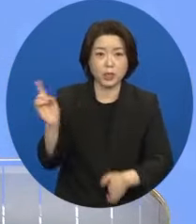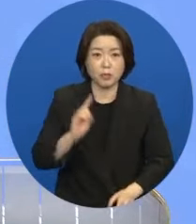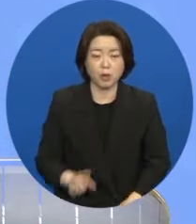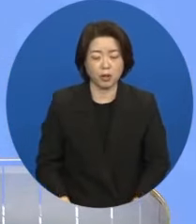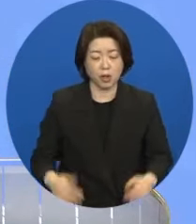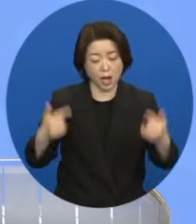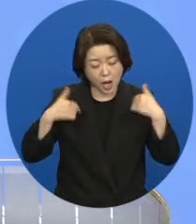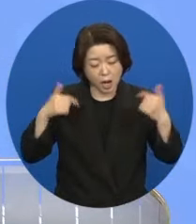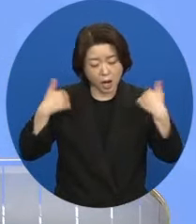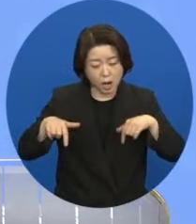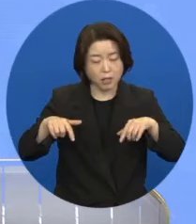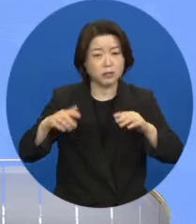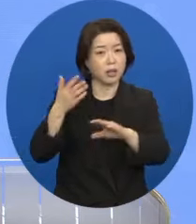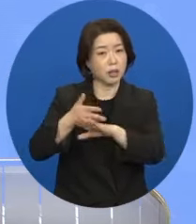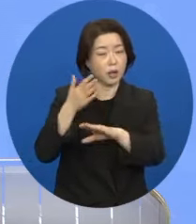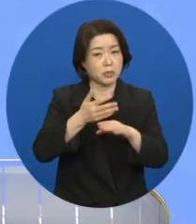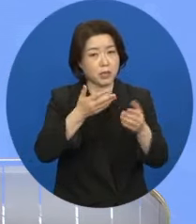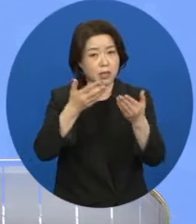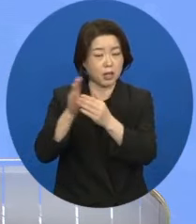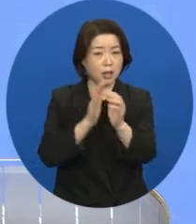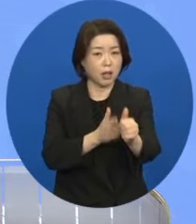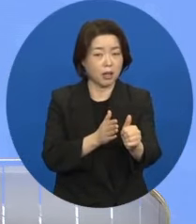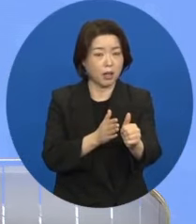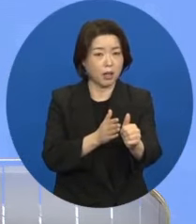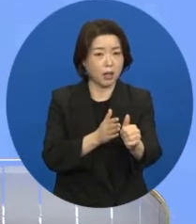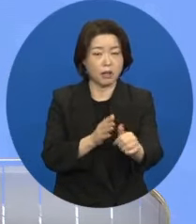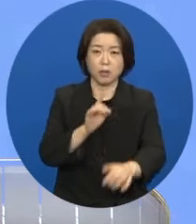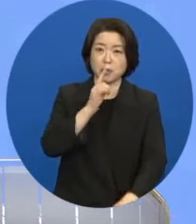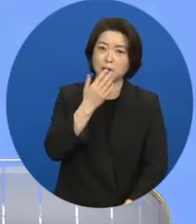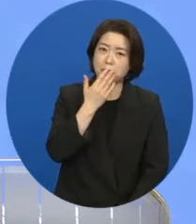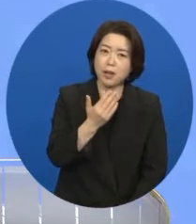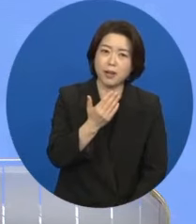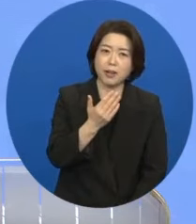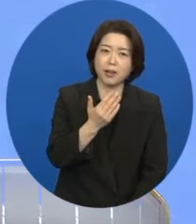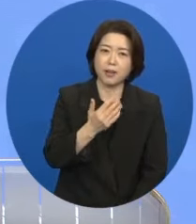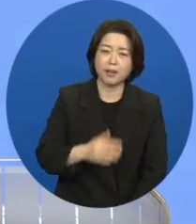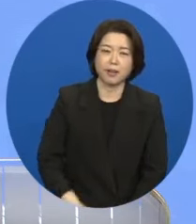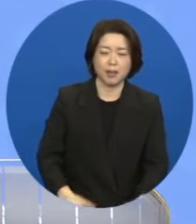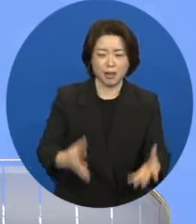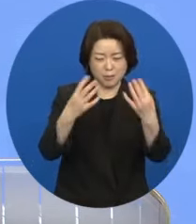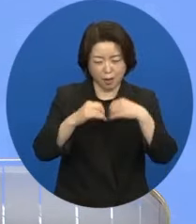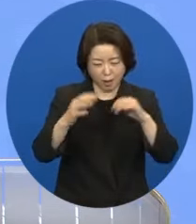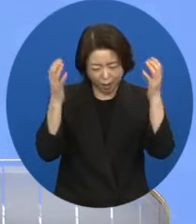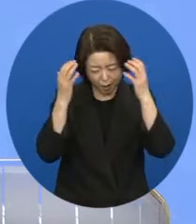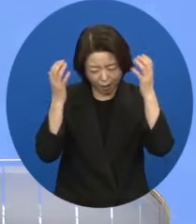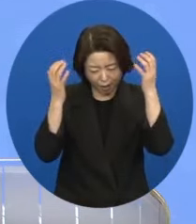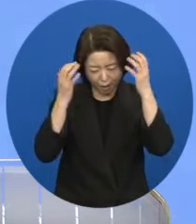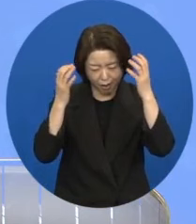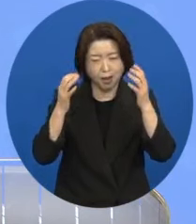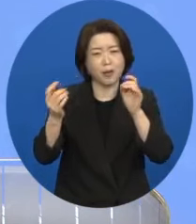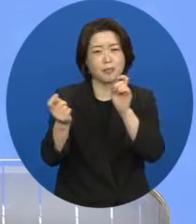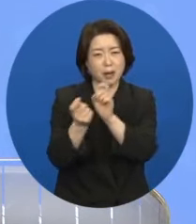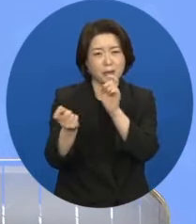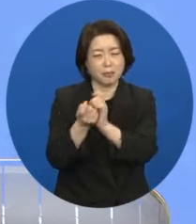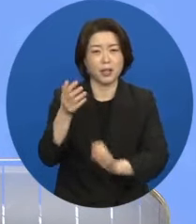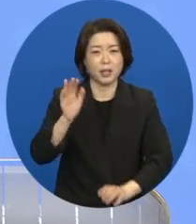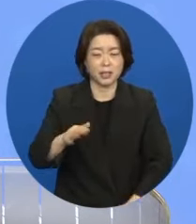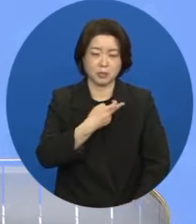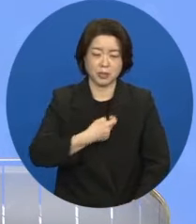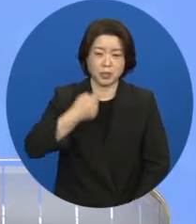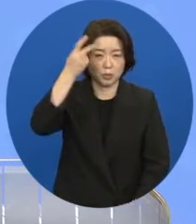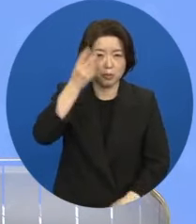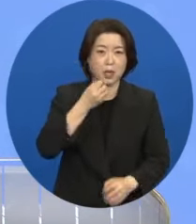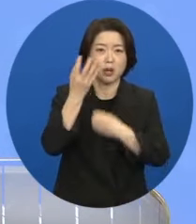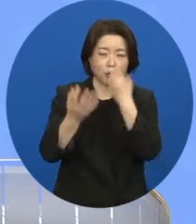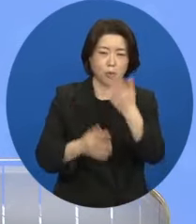범사에 감사하십시오라고 하는 거예요 숱한 어려움 중에도 사도 바울의 고백 한 가지 소원이